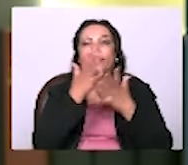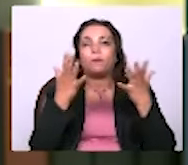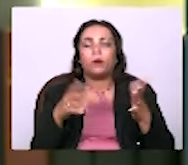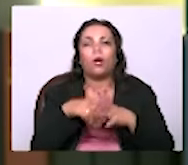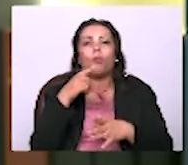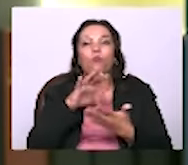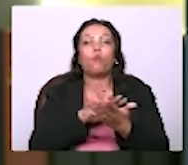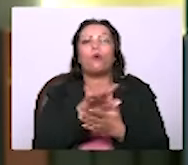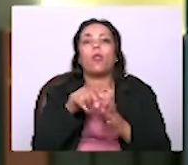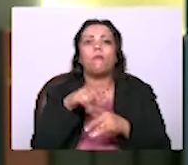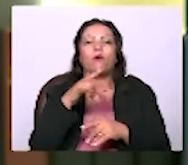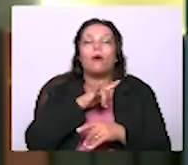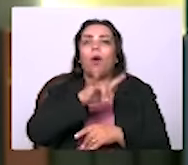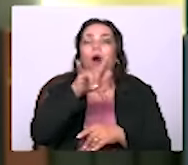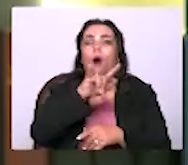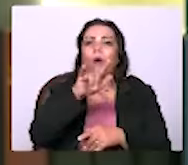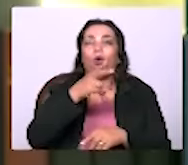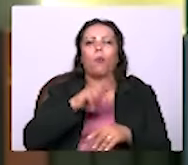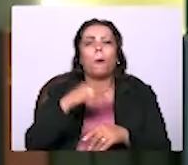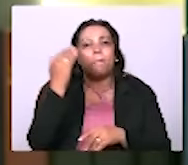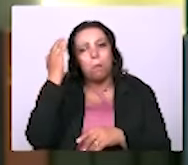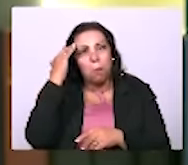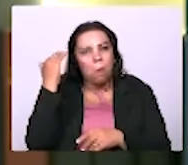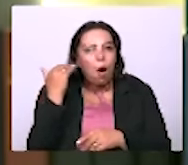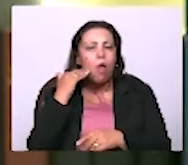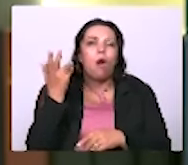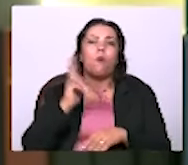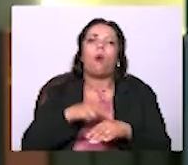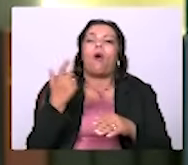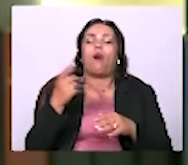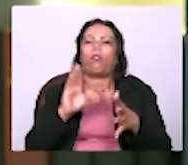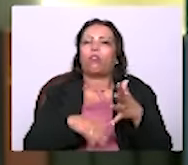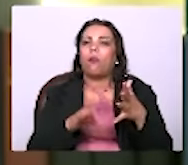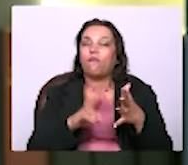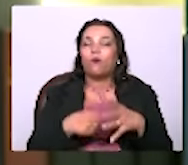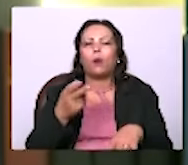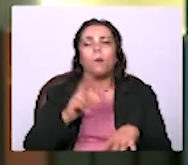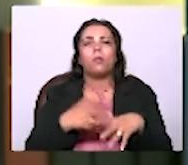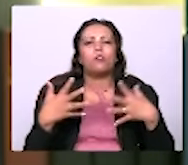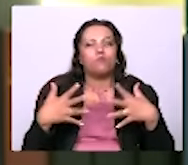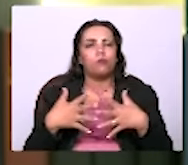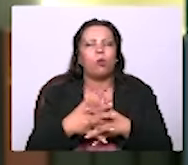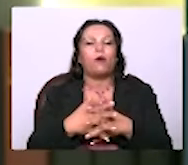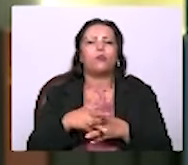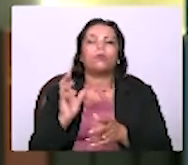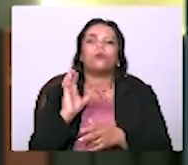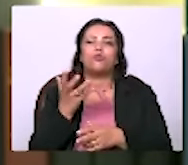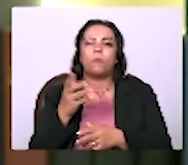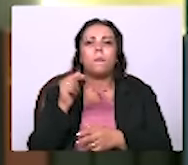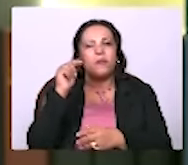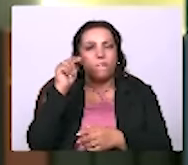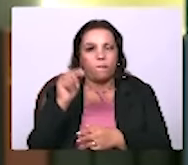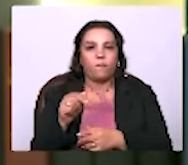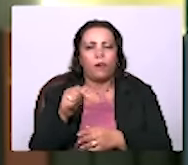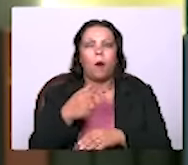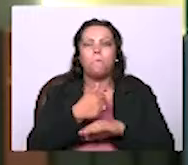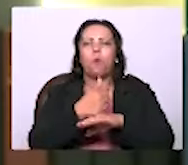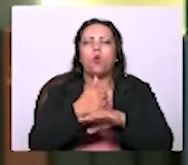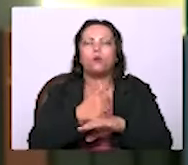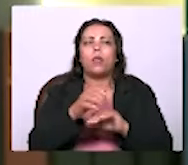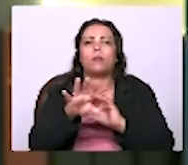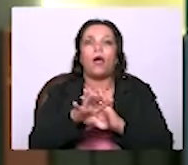قضيه الهجره والمراه والطفل وايضا مشاركه الشباب في مؤسسات